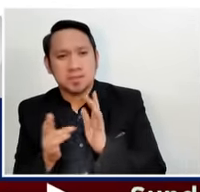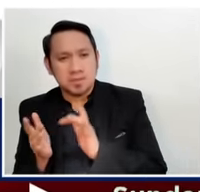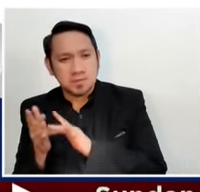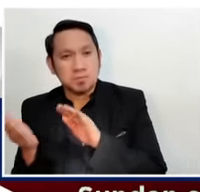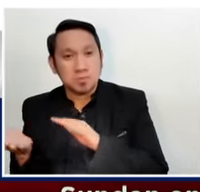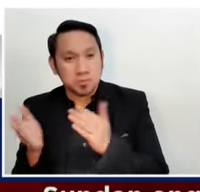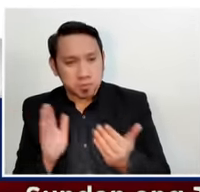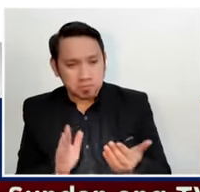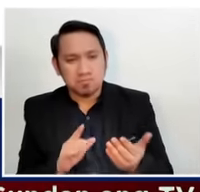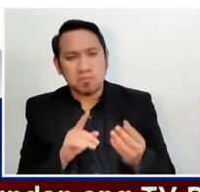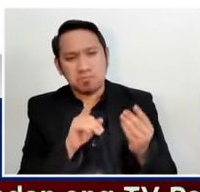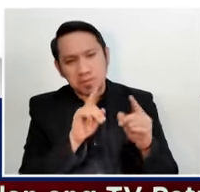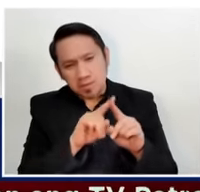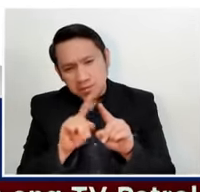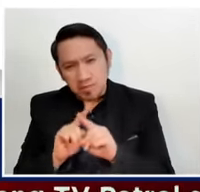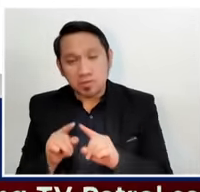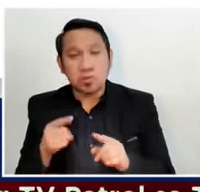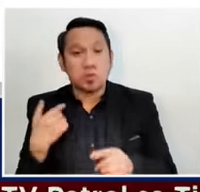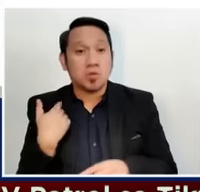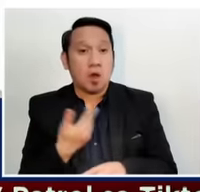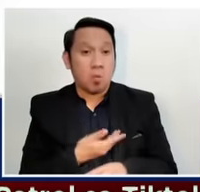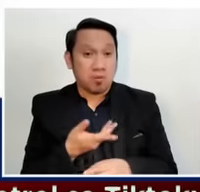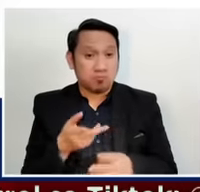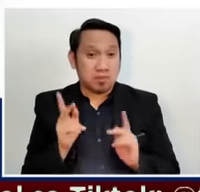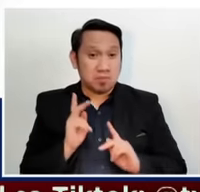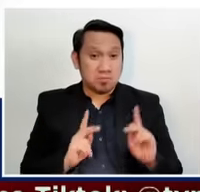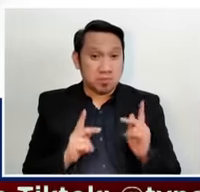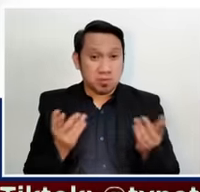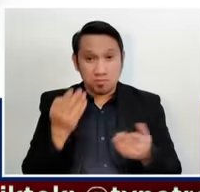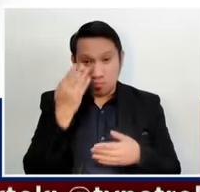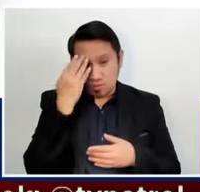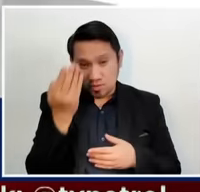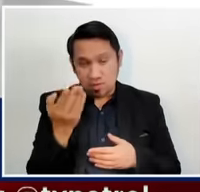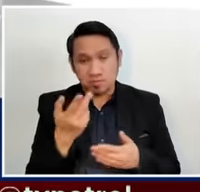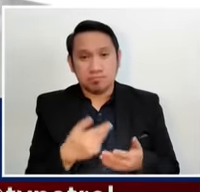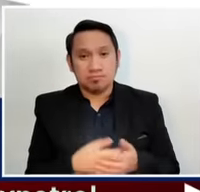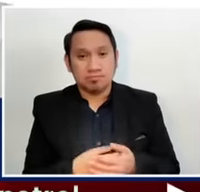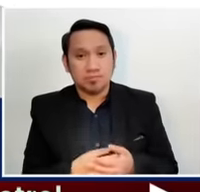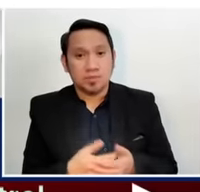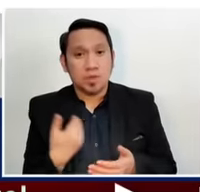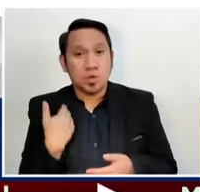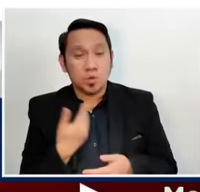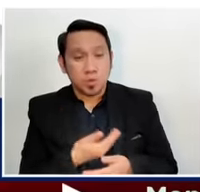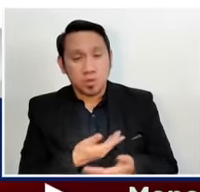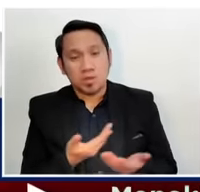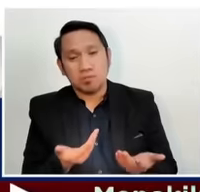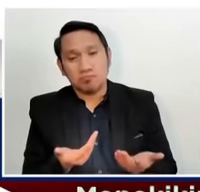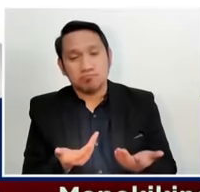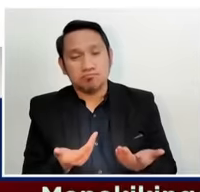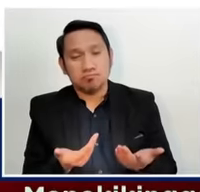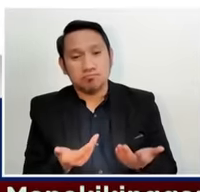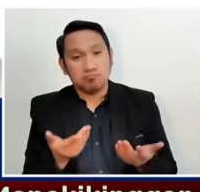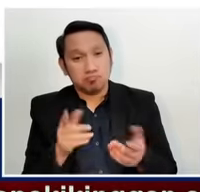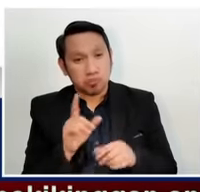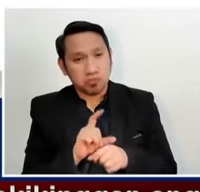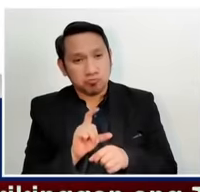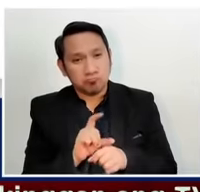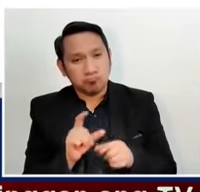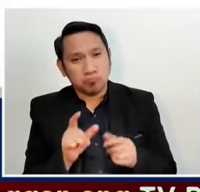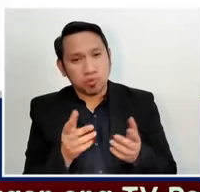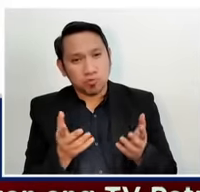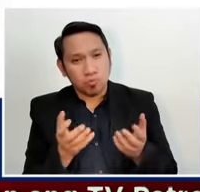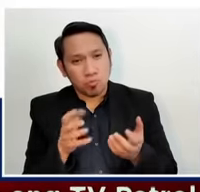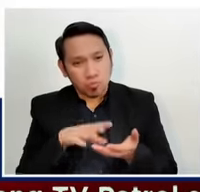po yung pagkakataon ng mga taga-Baliwag para mag-reunion. Hiling ng simbahan na way mamayani sa mga Pilipino ang mga aral ng